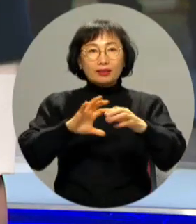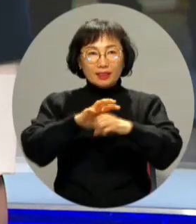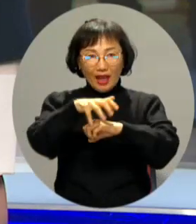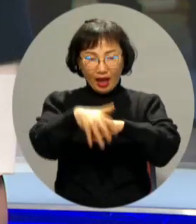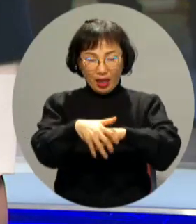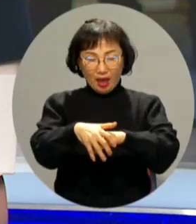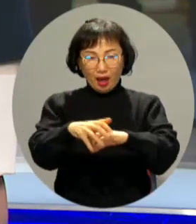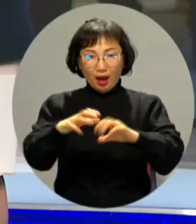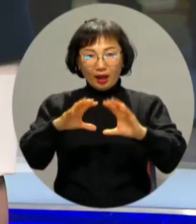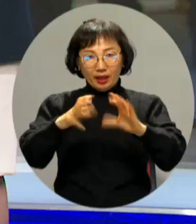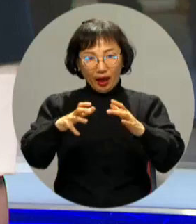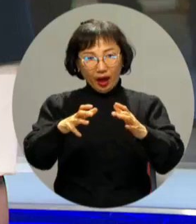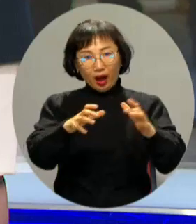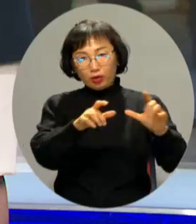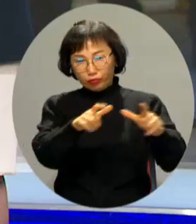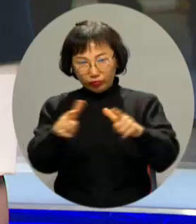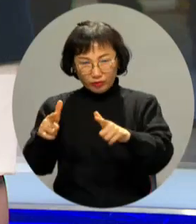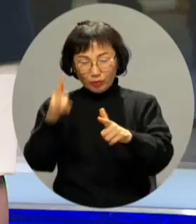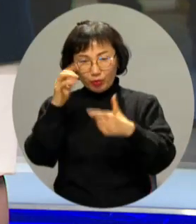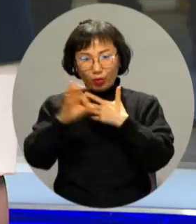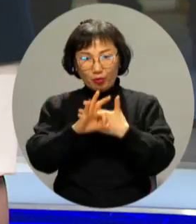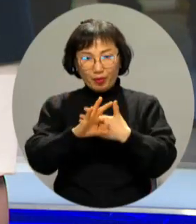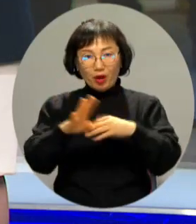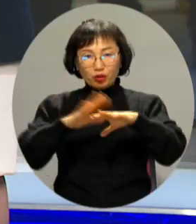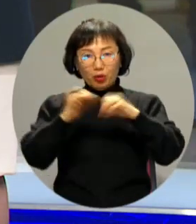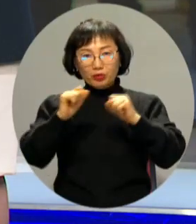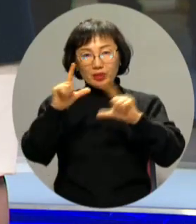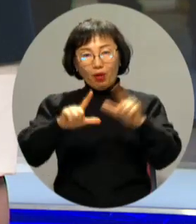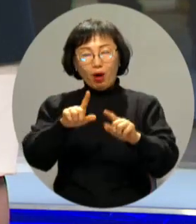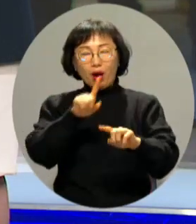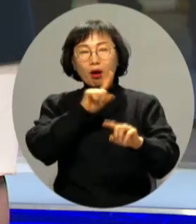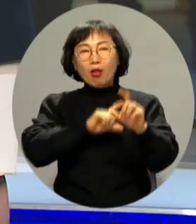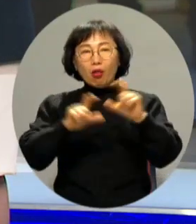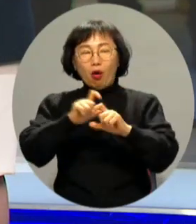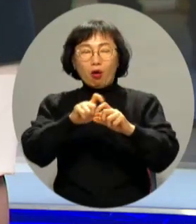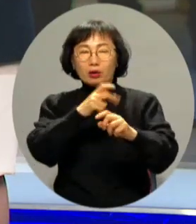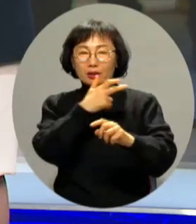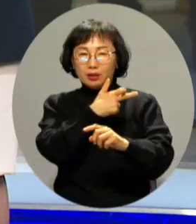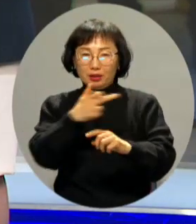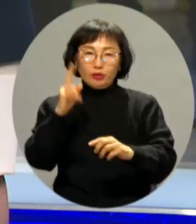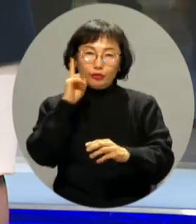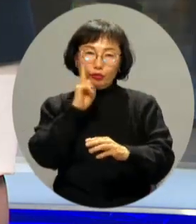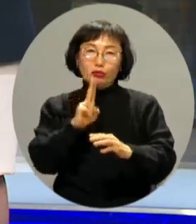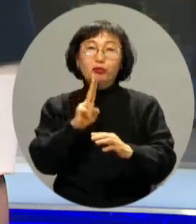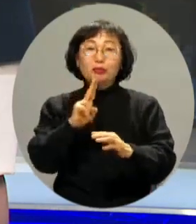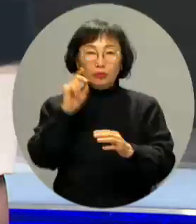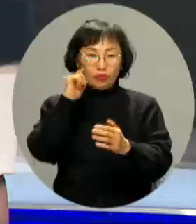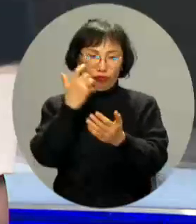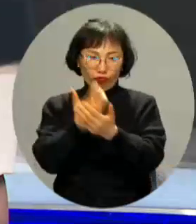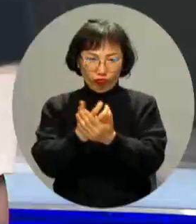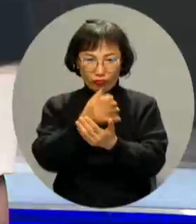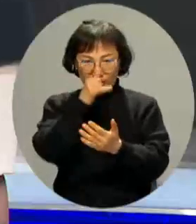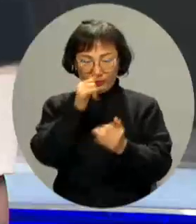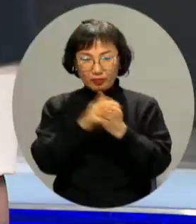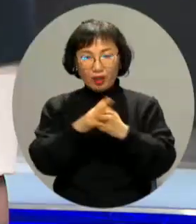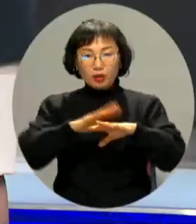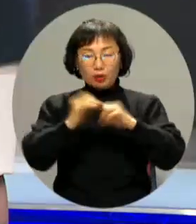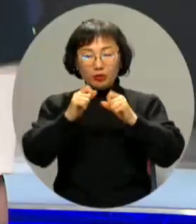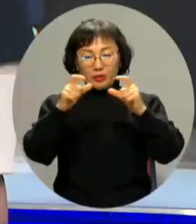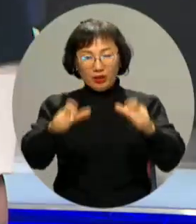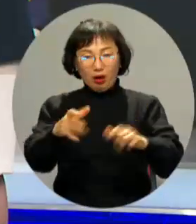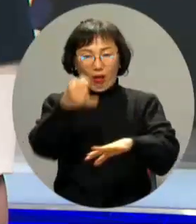꼴찌라는데 전라북도의 상황은 충격에 충격을 더하고 있습니다 합계 출산율이 도당이 지자체 가운데